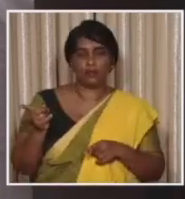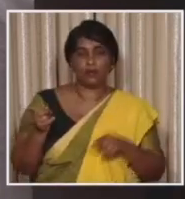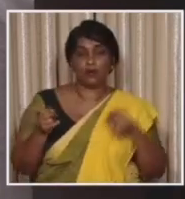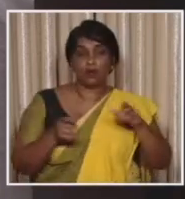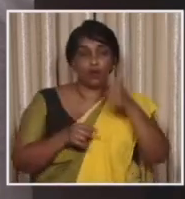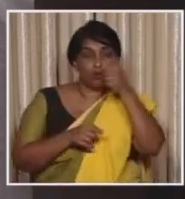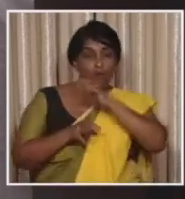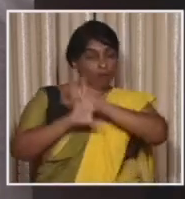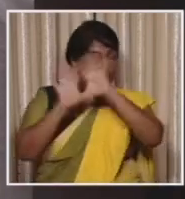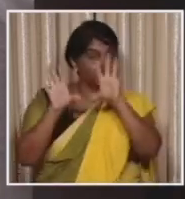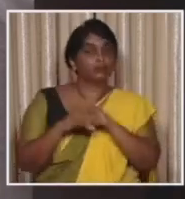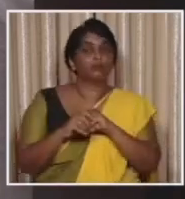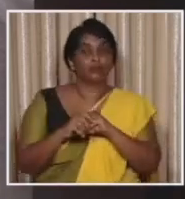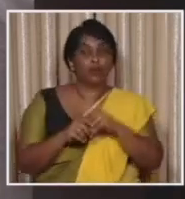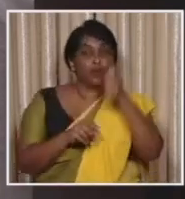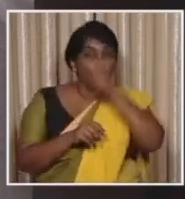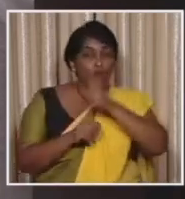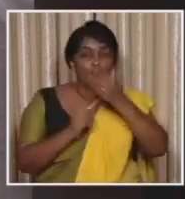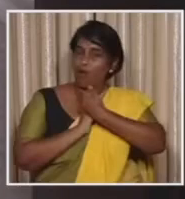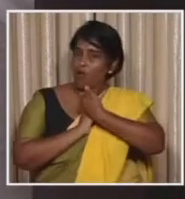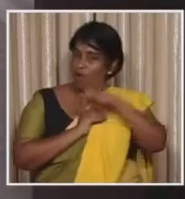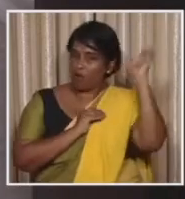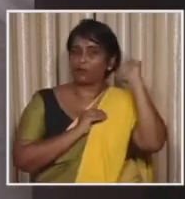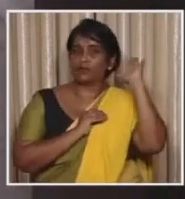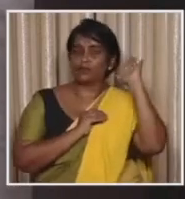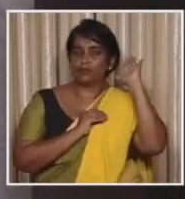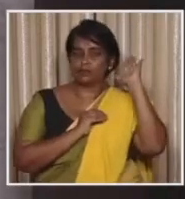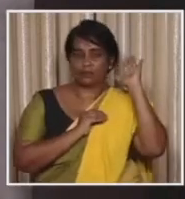මේ හොර ගුහාවේ හොරු ටික පන්නන්න ඕන